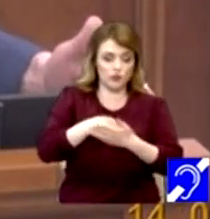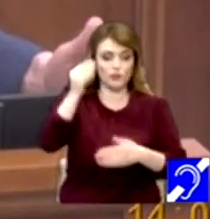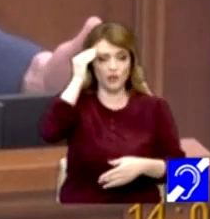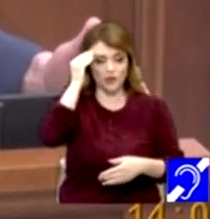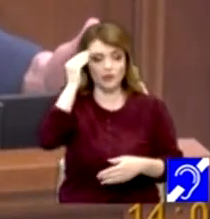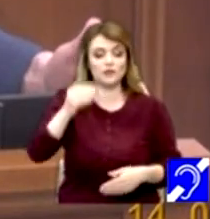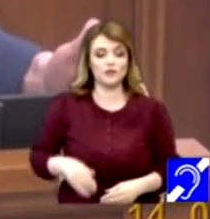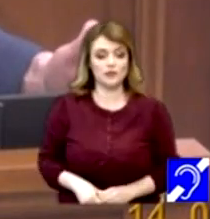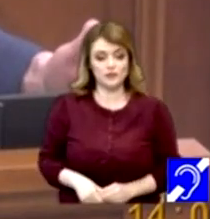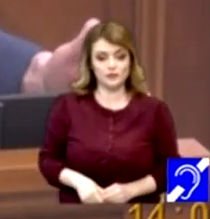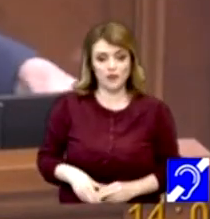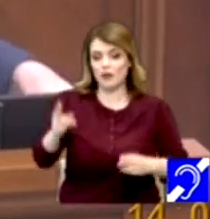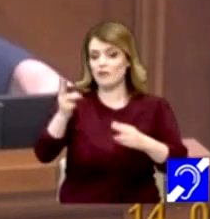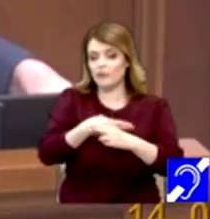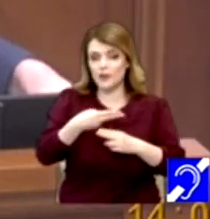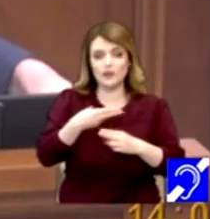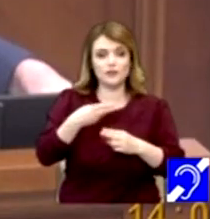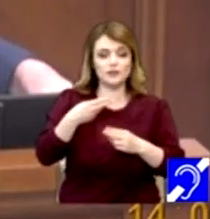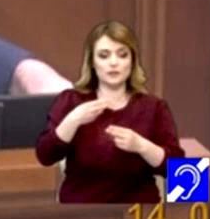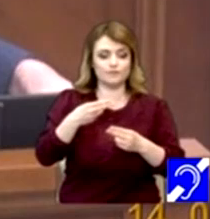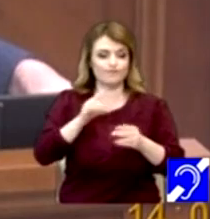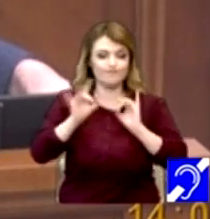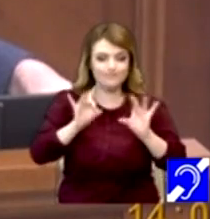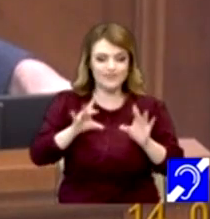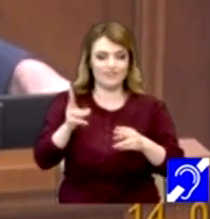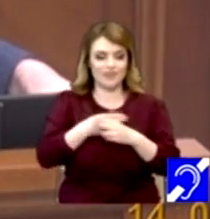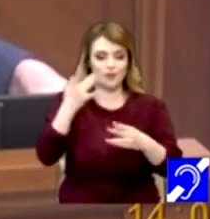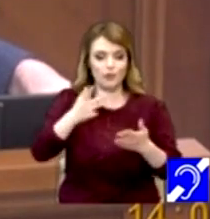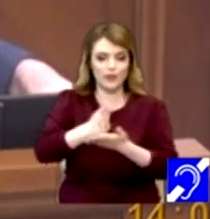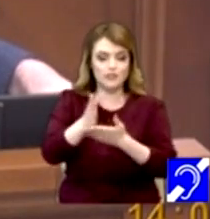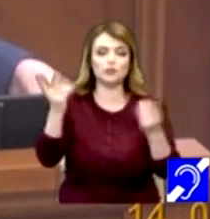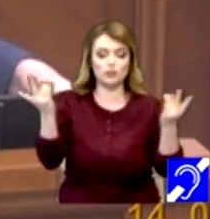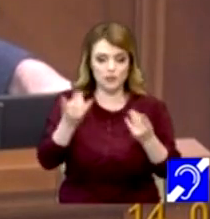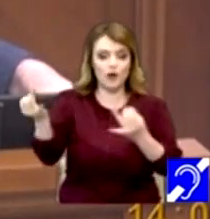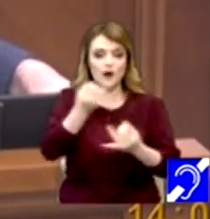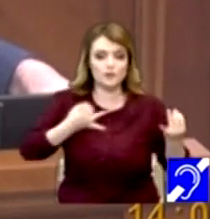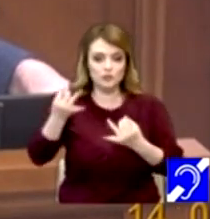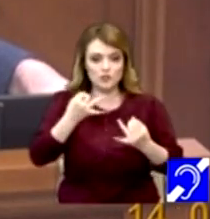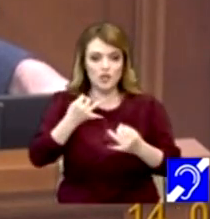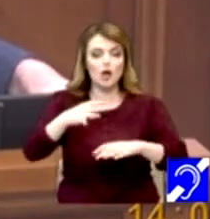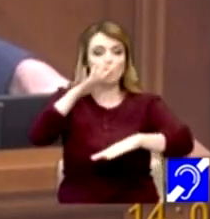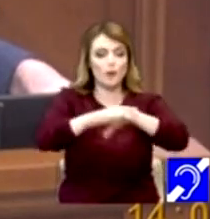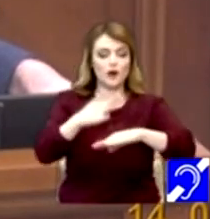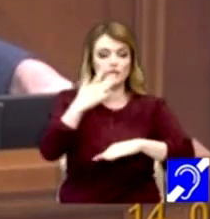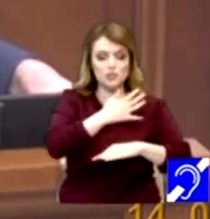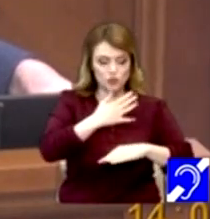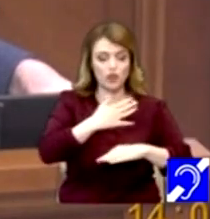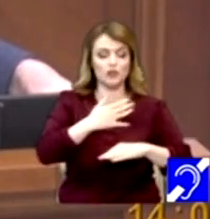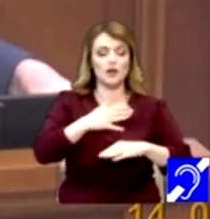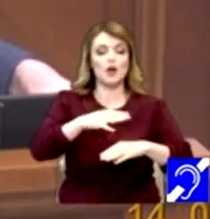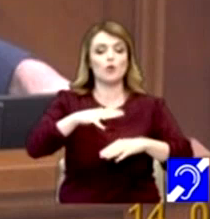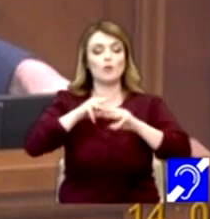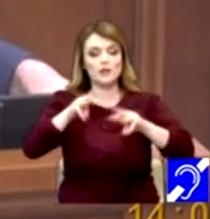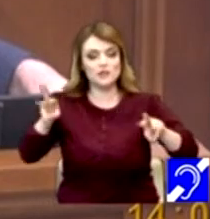și civilizat, fără populism, fără PR politic, trebuie de discutat cu Banca Națională, cu Ministerul